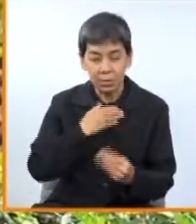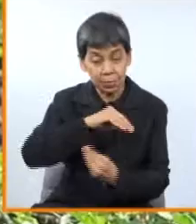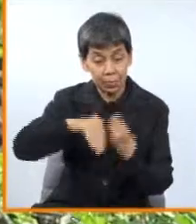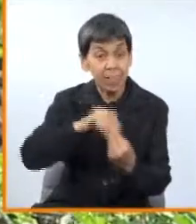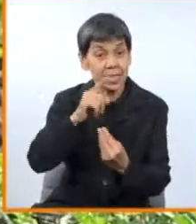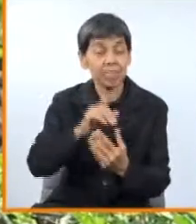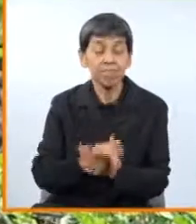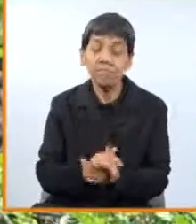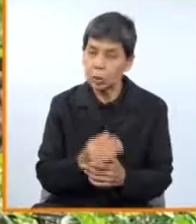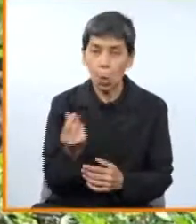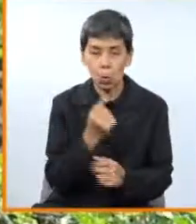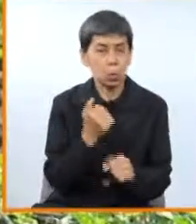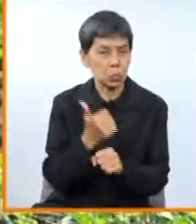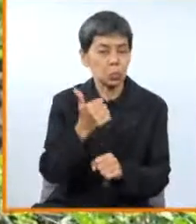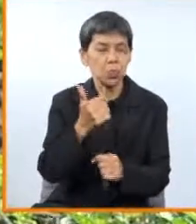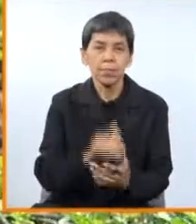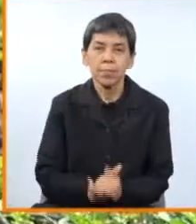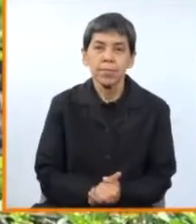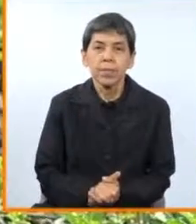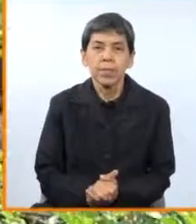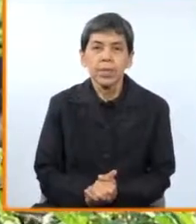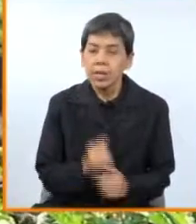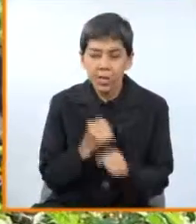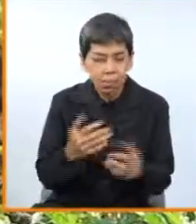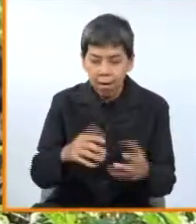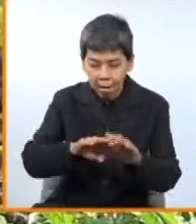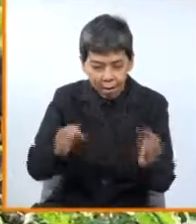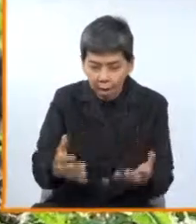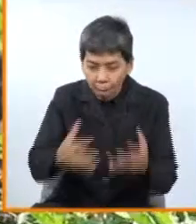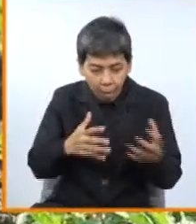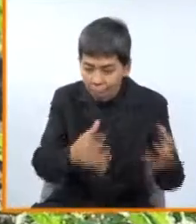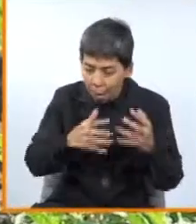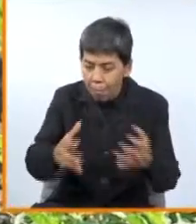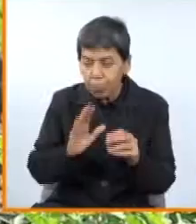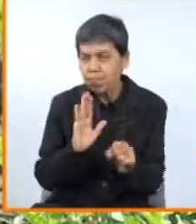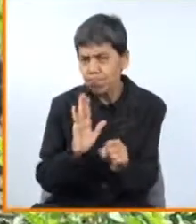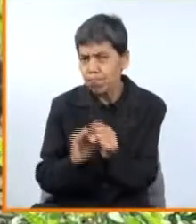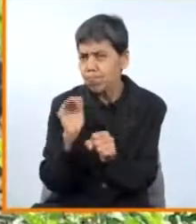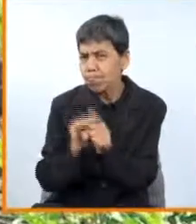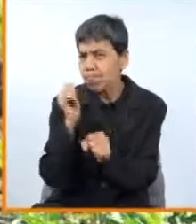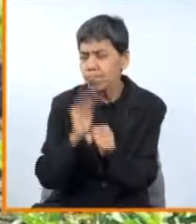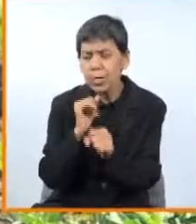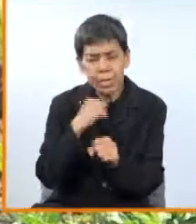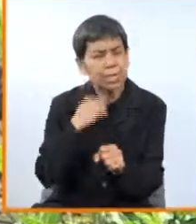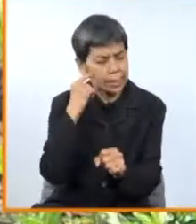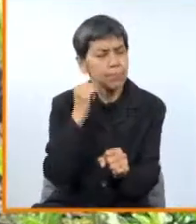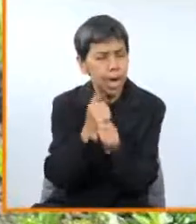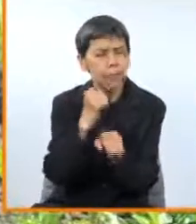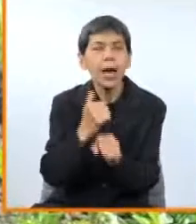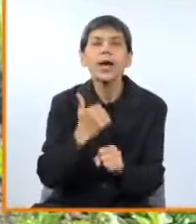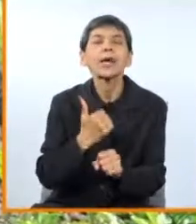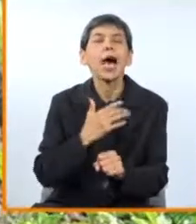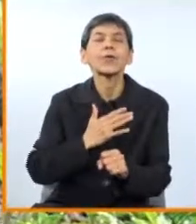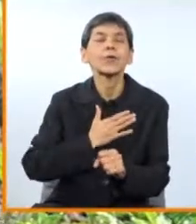ที่ไวนะผลผลิตมันก็พอสมควรพอทำได้ก็เลยถึง